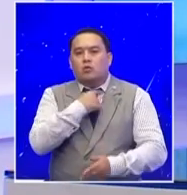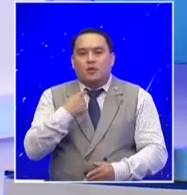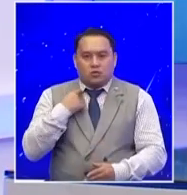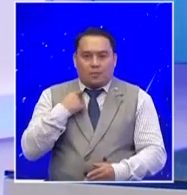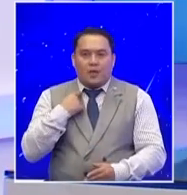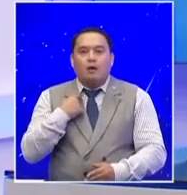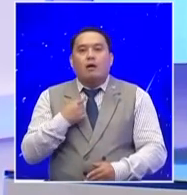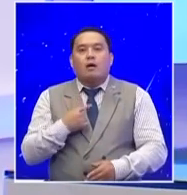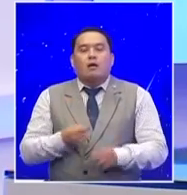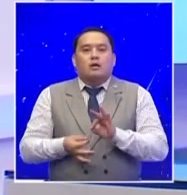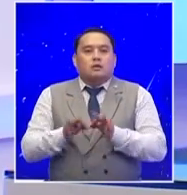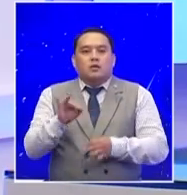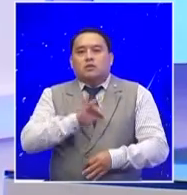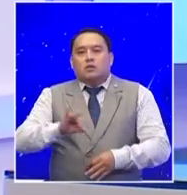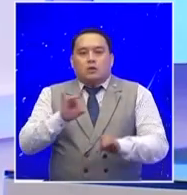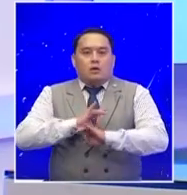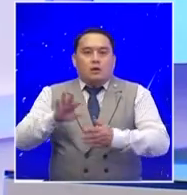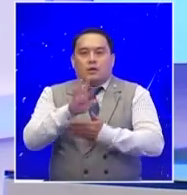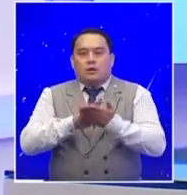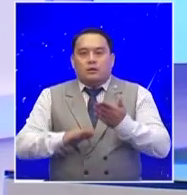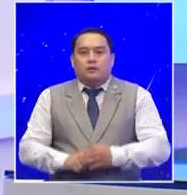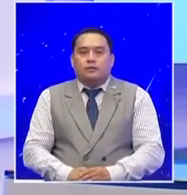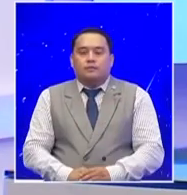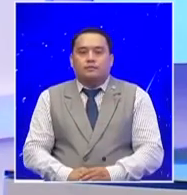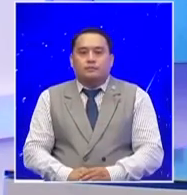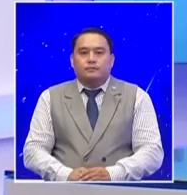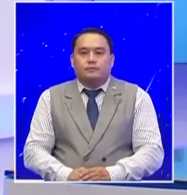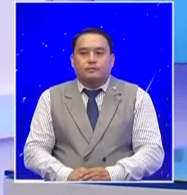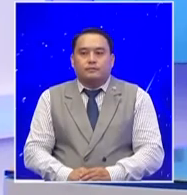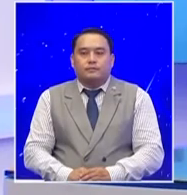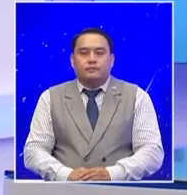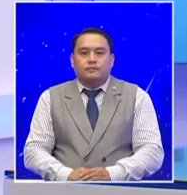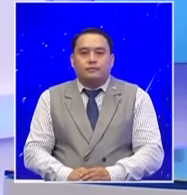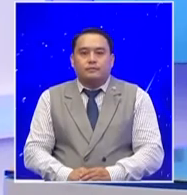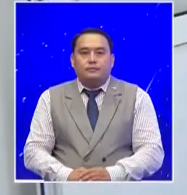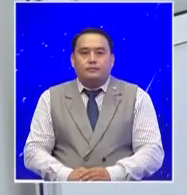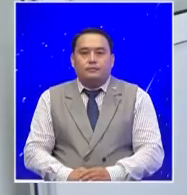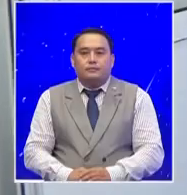больницы. О деталях этой истории расскажет наш корреспондент Гульмира Тимиргалиева.